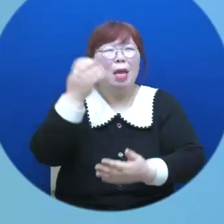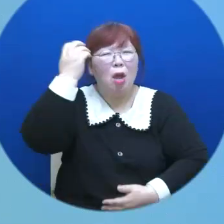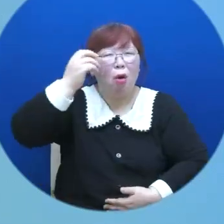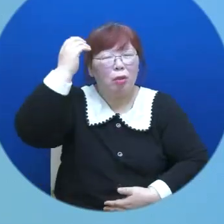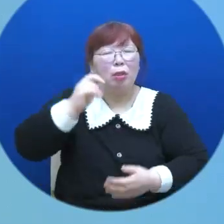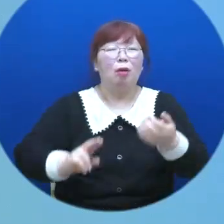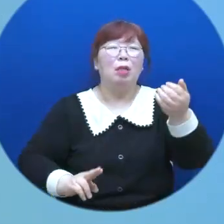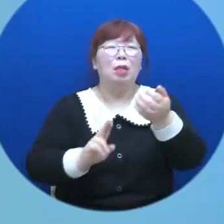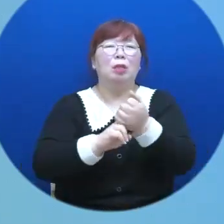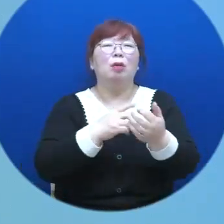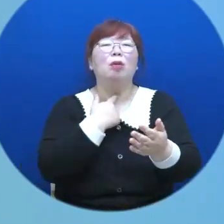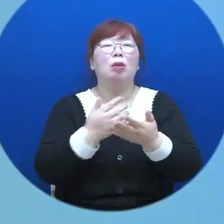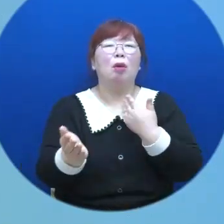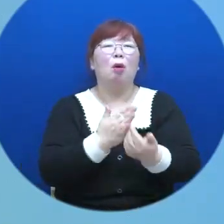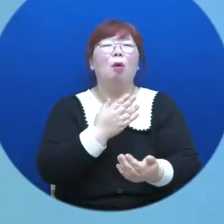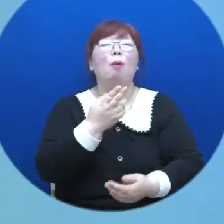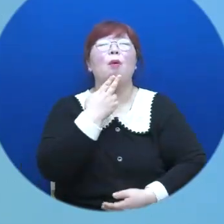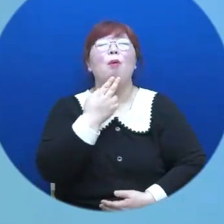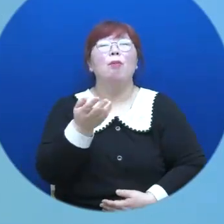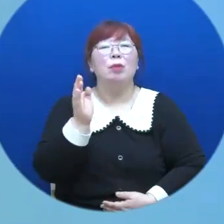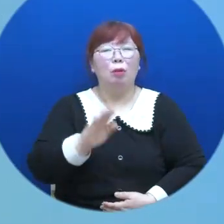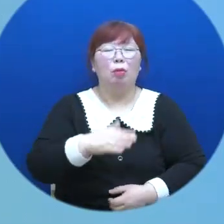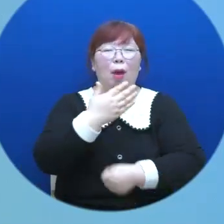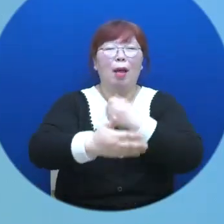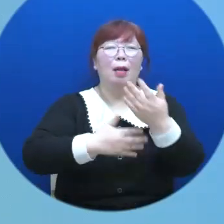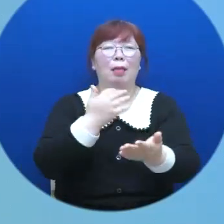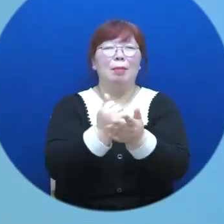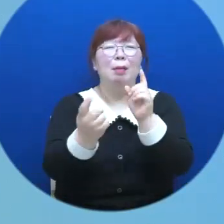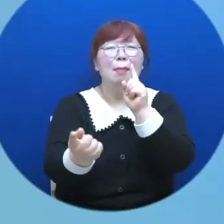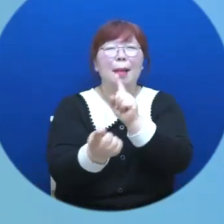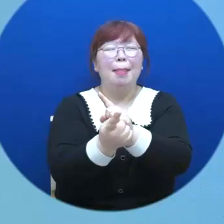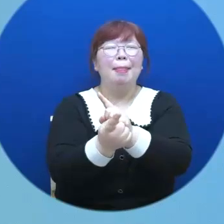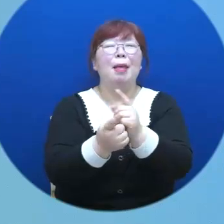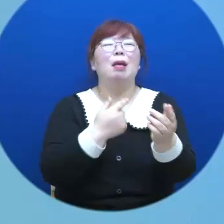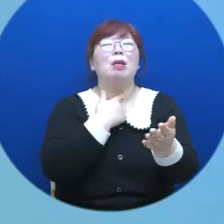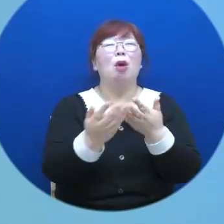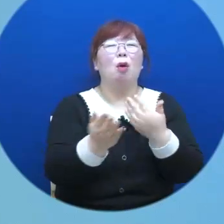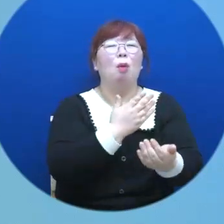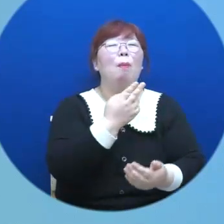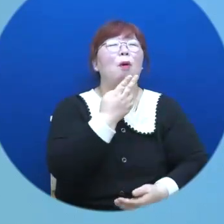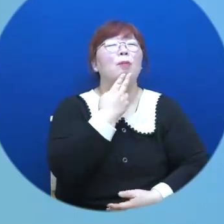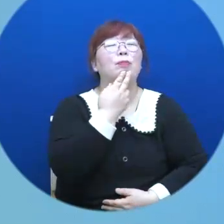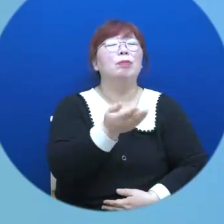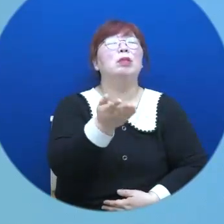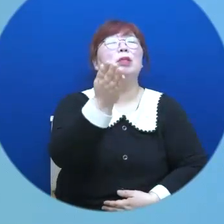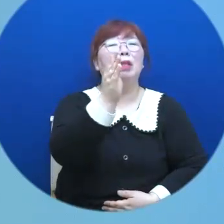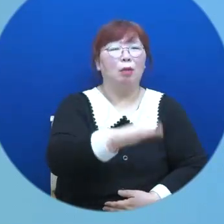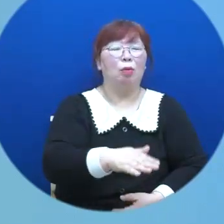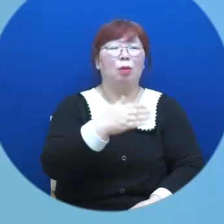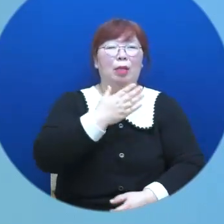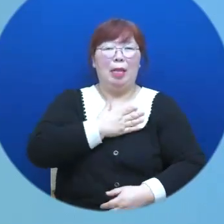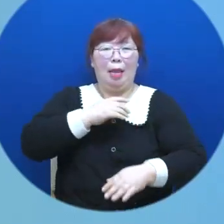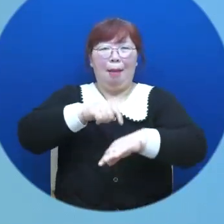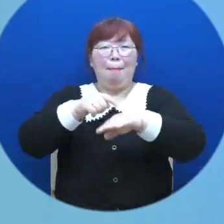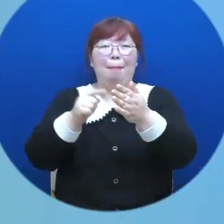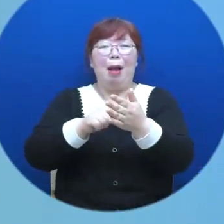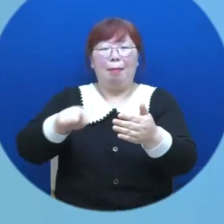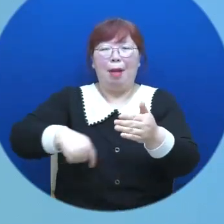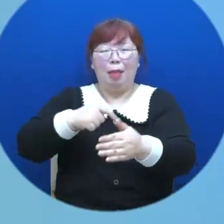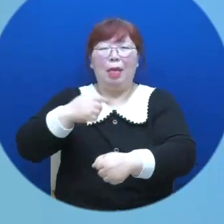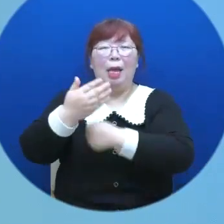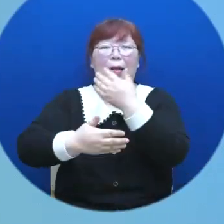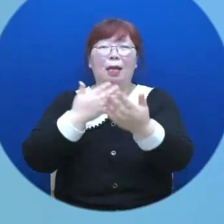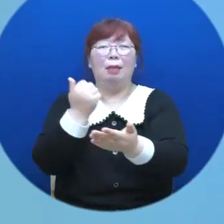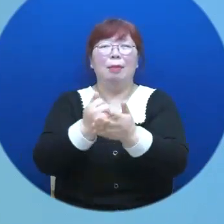경험하지 못했다 할지라도 하나님을 만난 경험이 내게는 전무하다 할지라도 내 마음에 하나님을